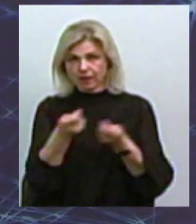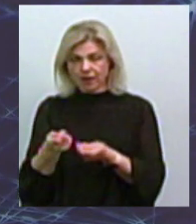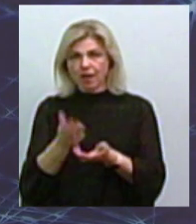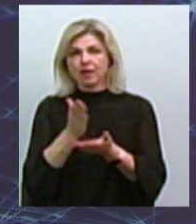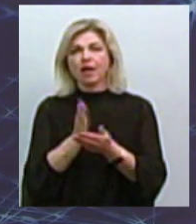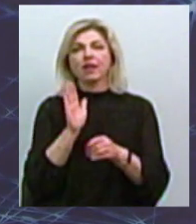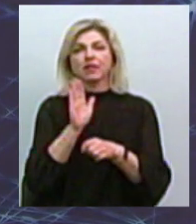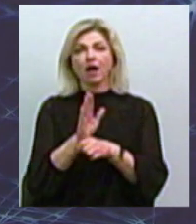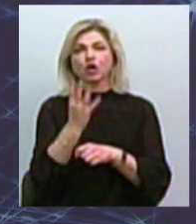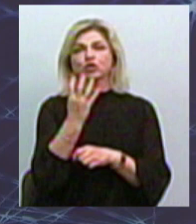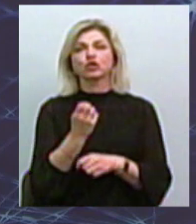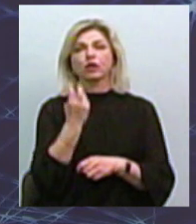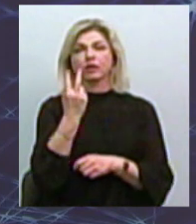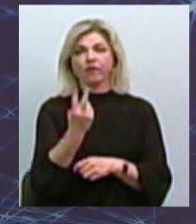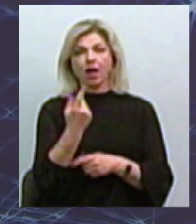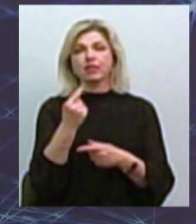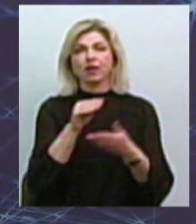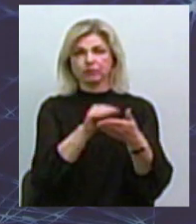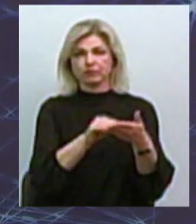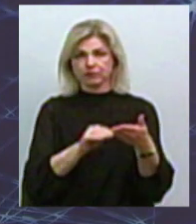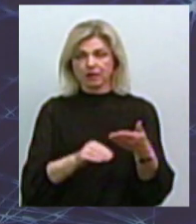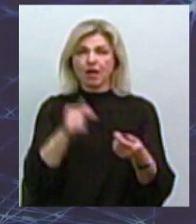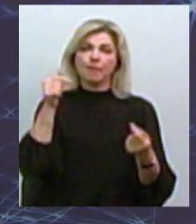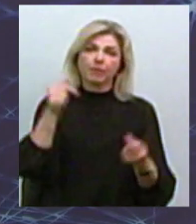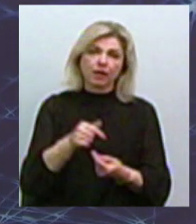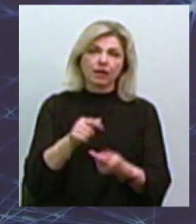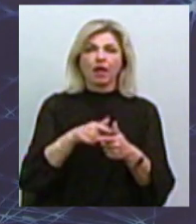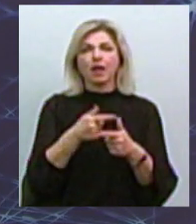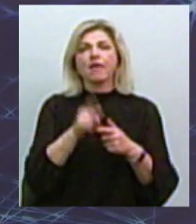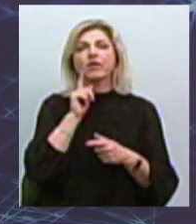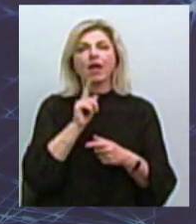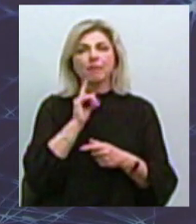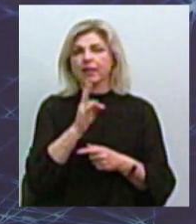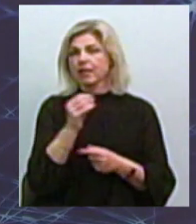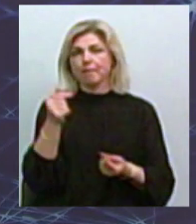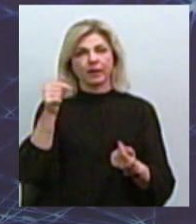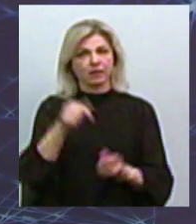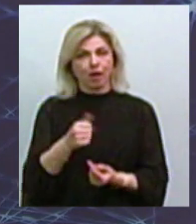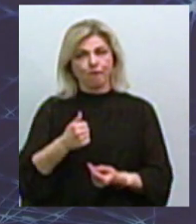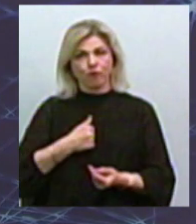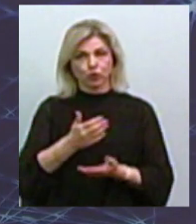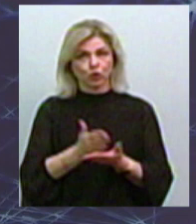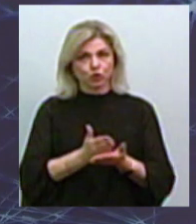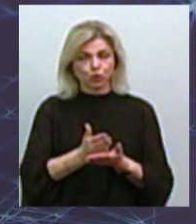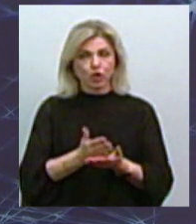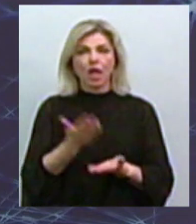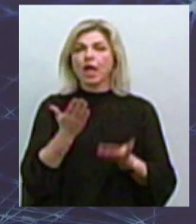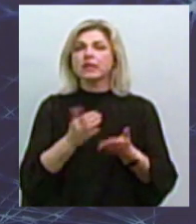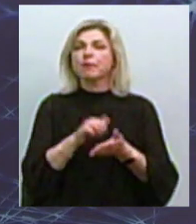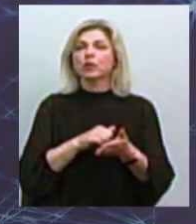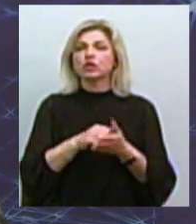міністра оборони 402, згідно якому визначається придатність або тимчасова непридатність до військової служби. Якщо це відстрочка за сімейними